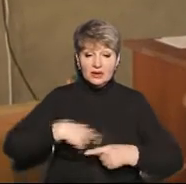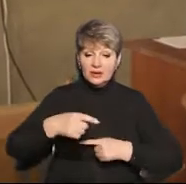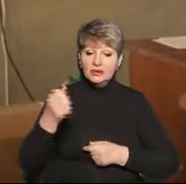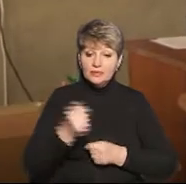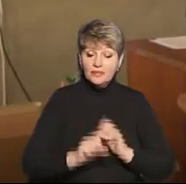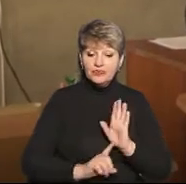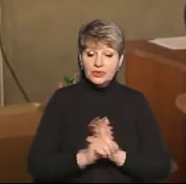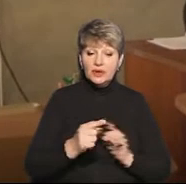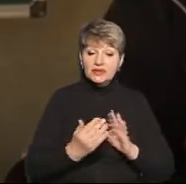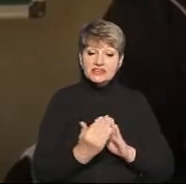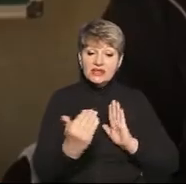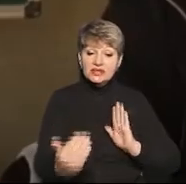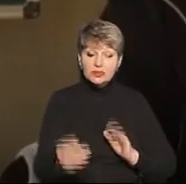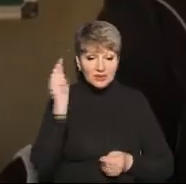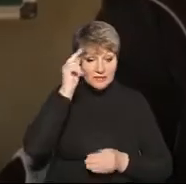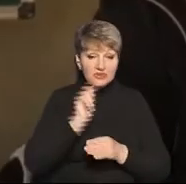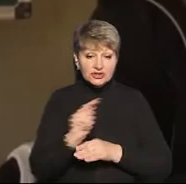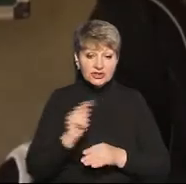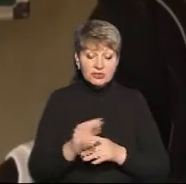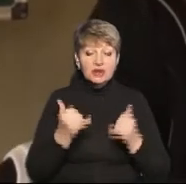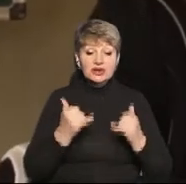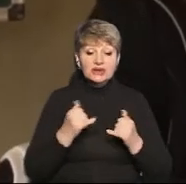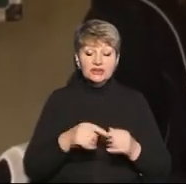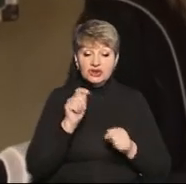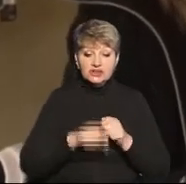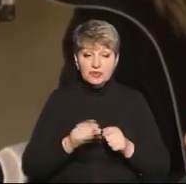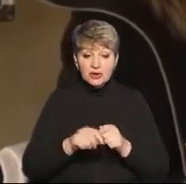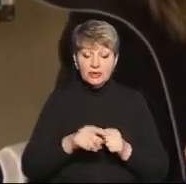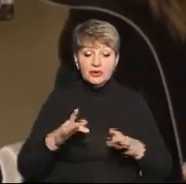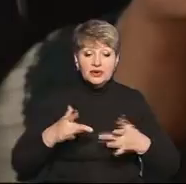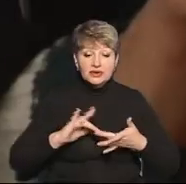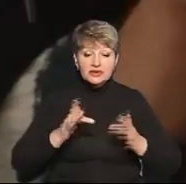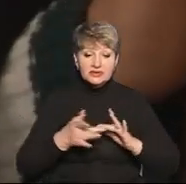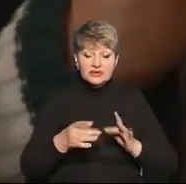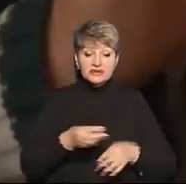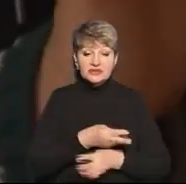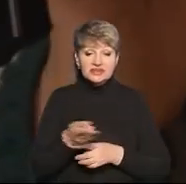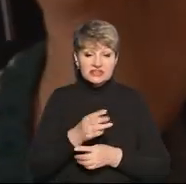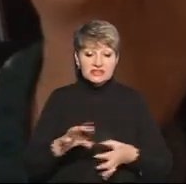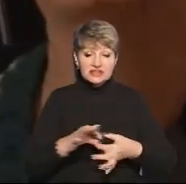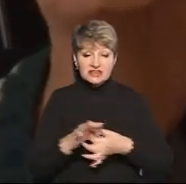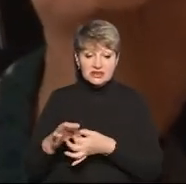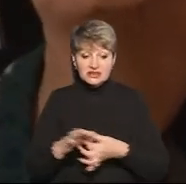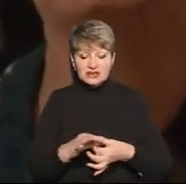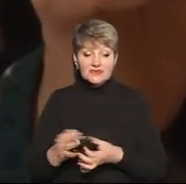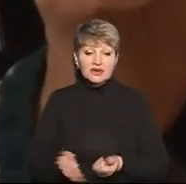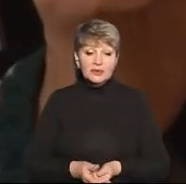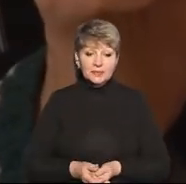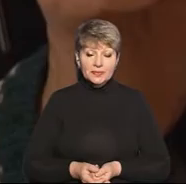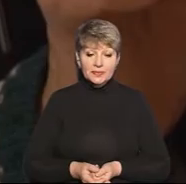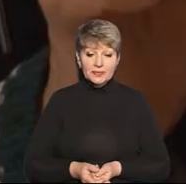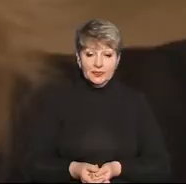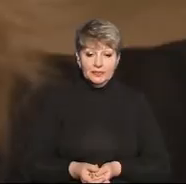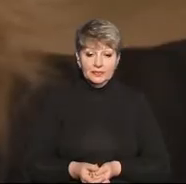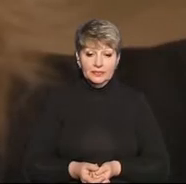розпочнуть дистанційне навчання. Нині тестують зв'язок із учнями за допомогою соцмереж та відеозв'язку. Приходить